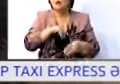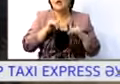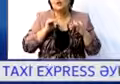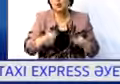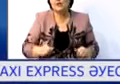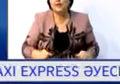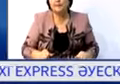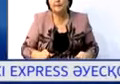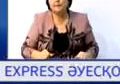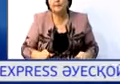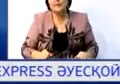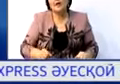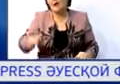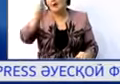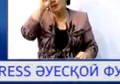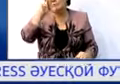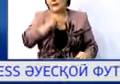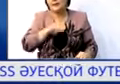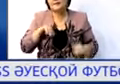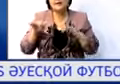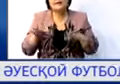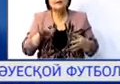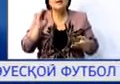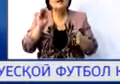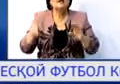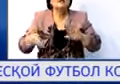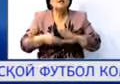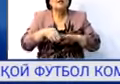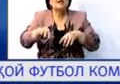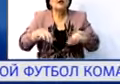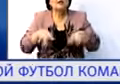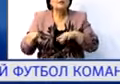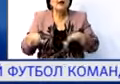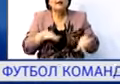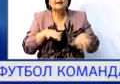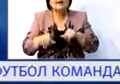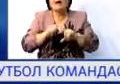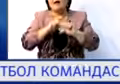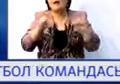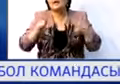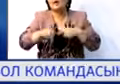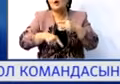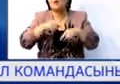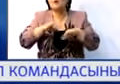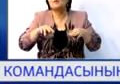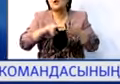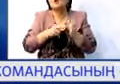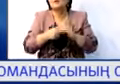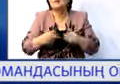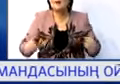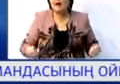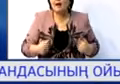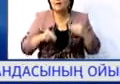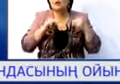жүргізілді. Мемлекеттік қызмет істері және сыбайлас жемқорлыққа қарсы іс-қимыл агенттігінің саналы ұрпақ жобасы аясындағы қарқынды